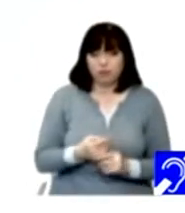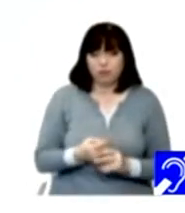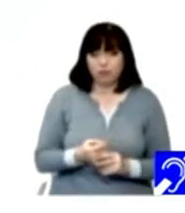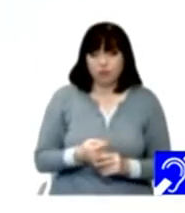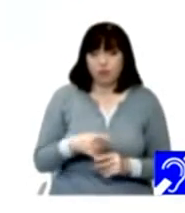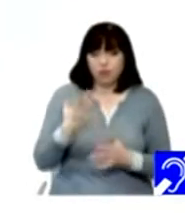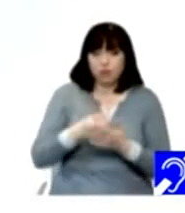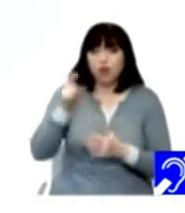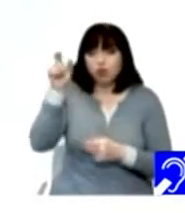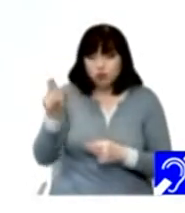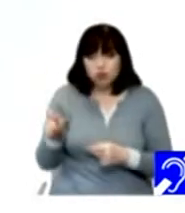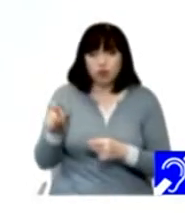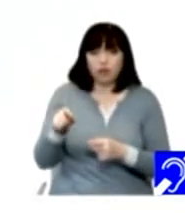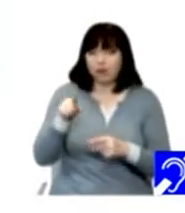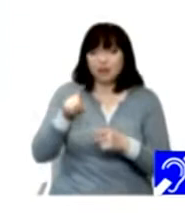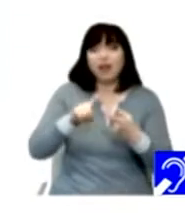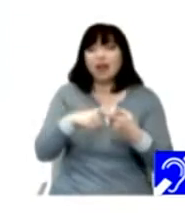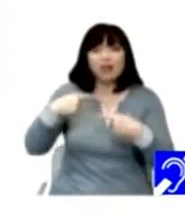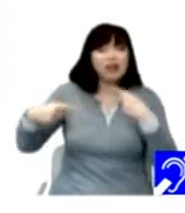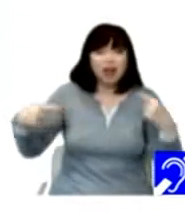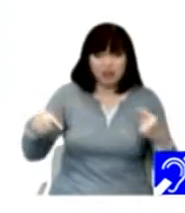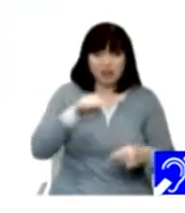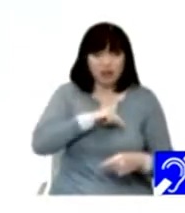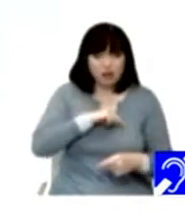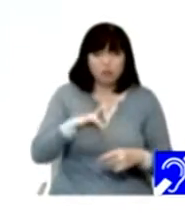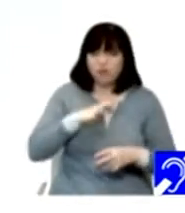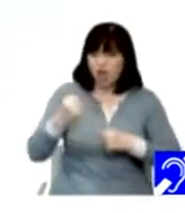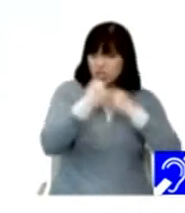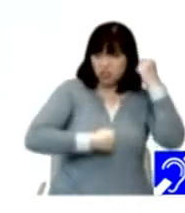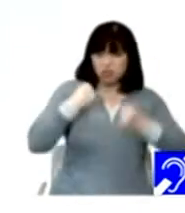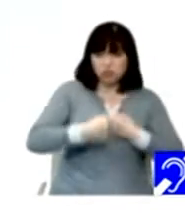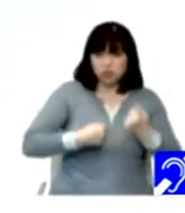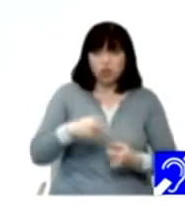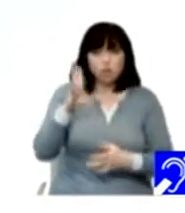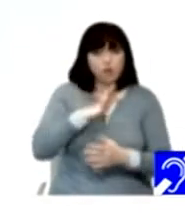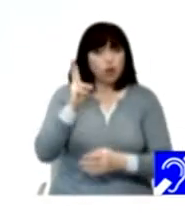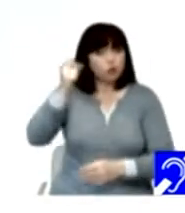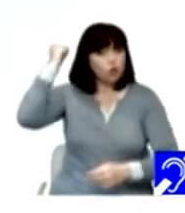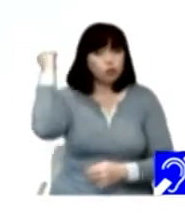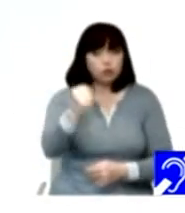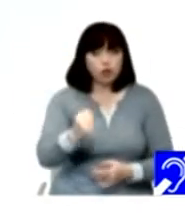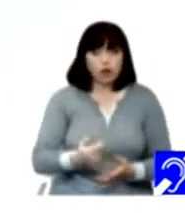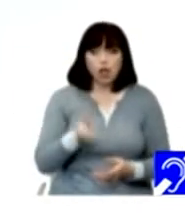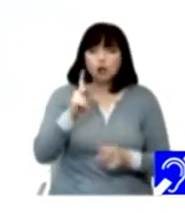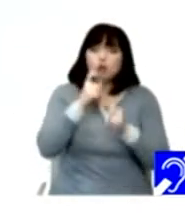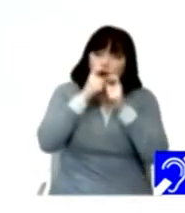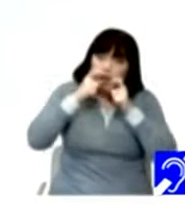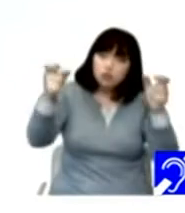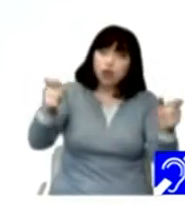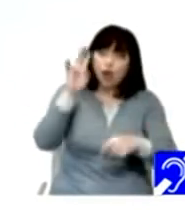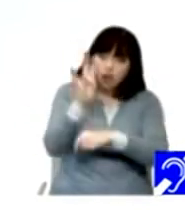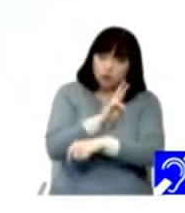de la persoană la persoană, boala de Alzheimer e diferită. Sunt agresivi, sunt care te lovesc, sunt care urlă toată noaptea.